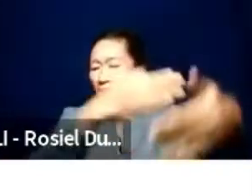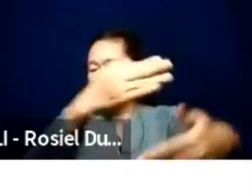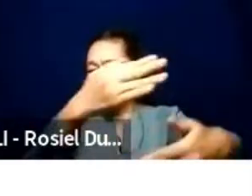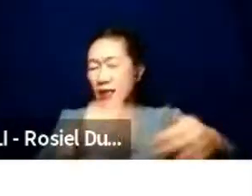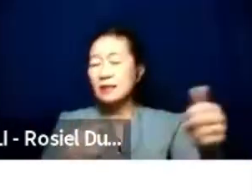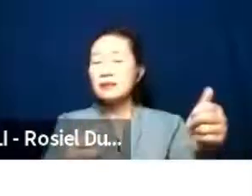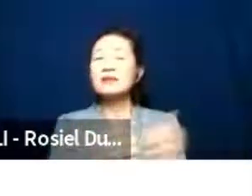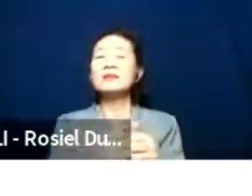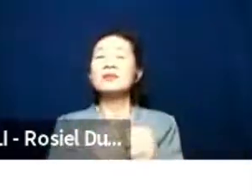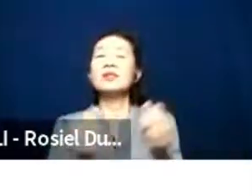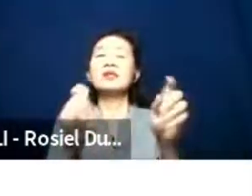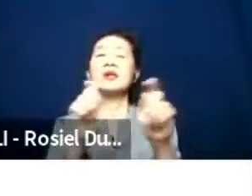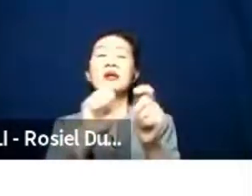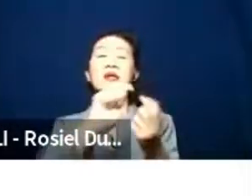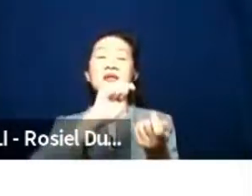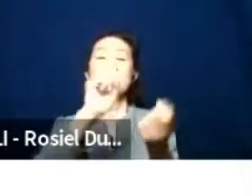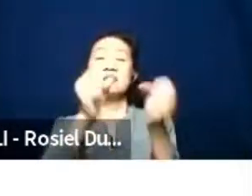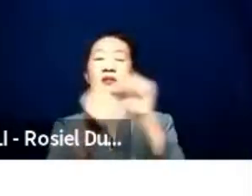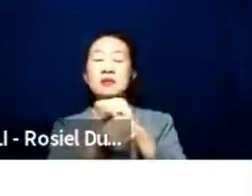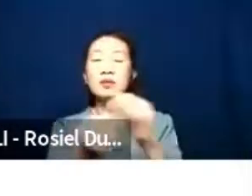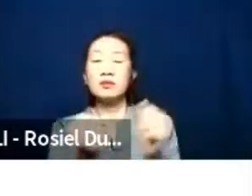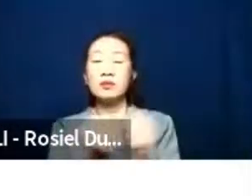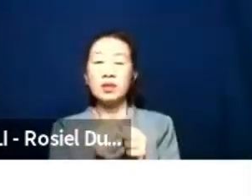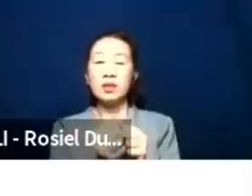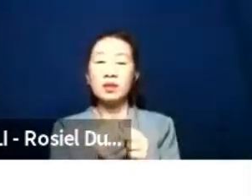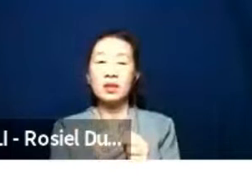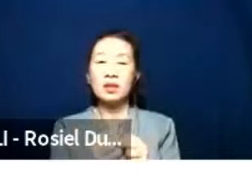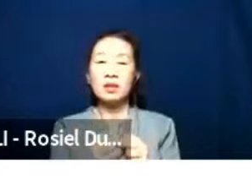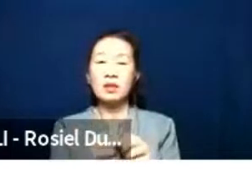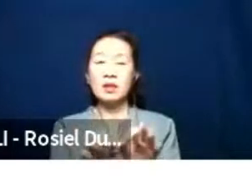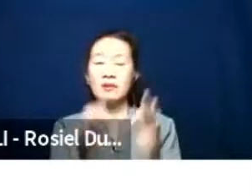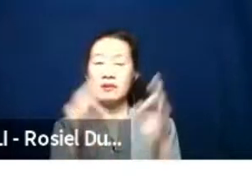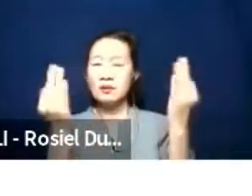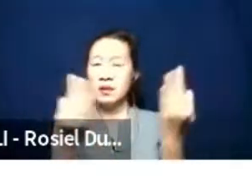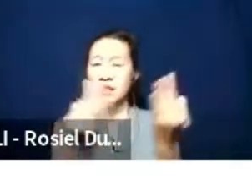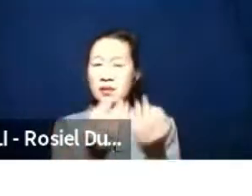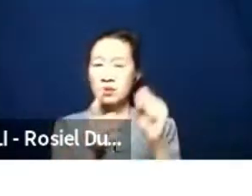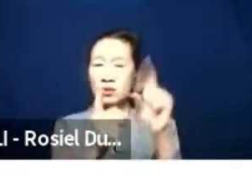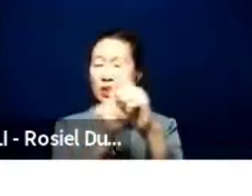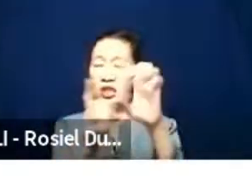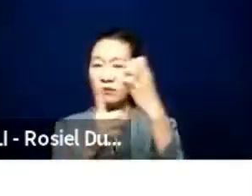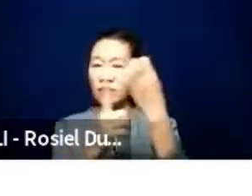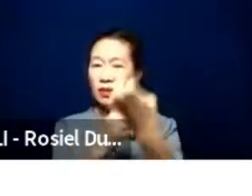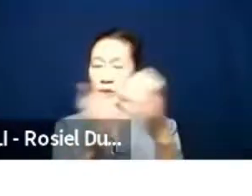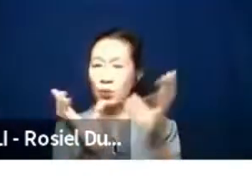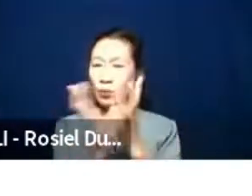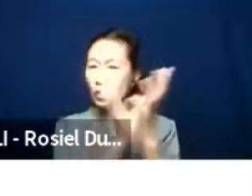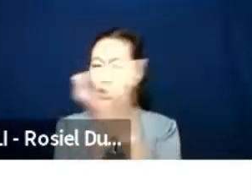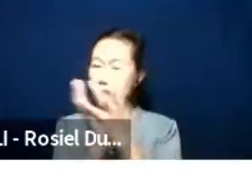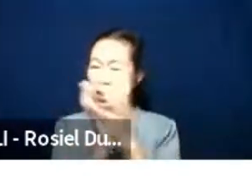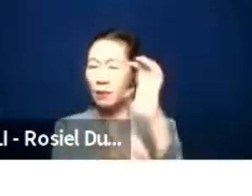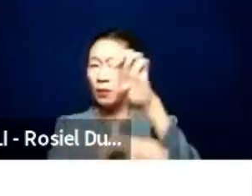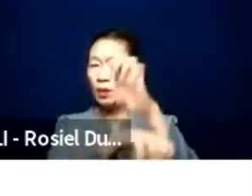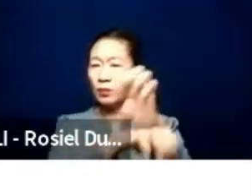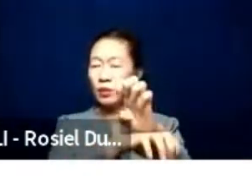sa transition, no? Nakasama diyan yung family, yung social environment, yung community, employment,